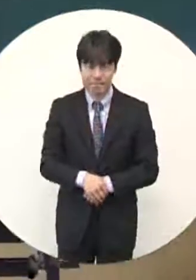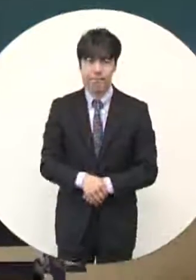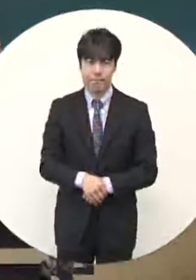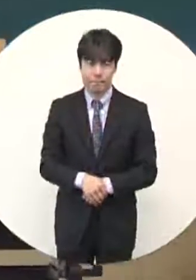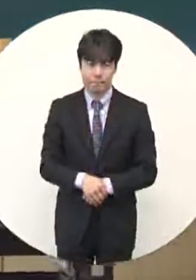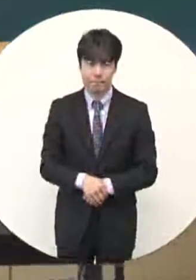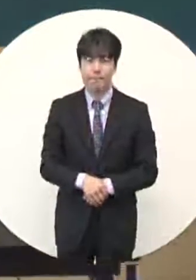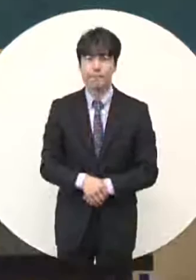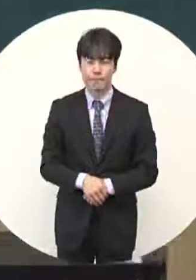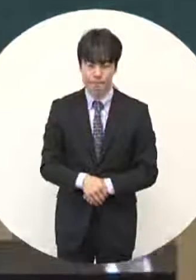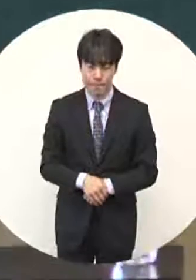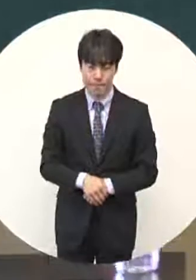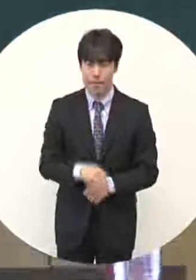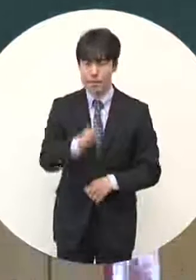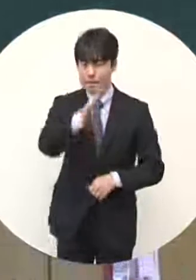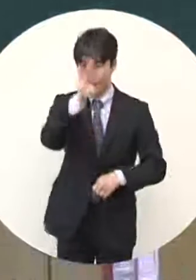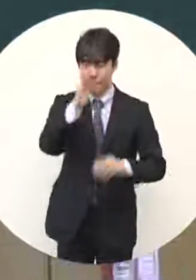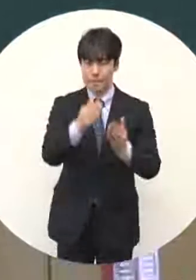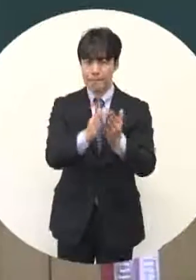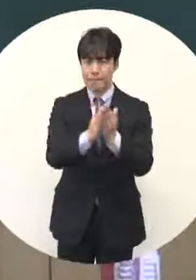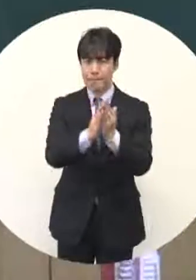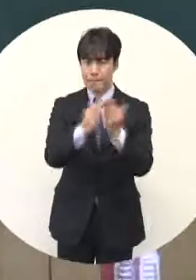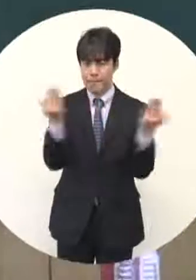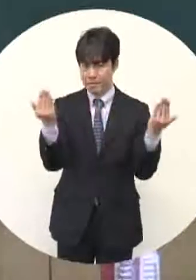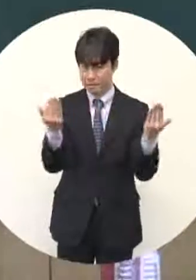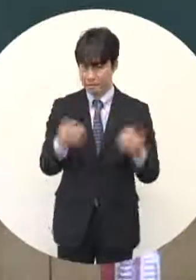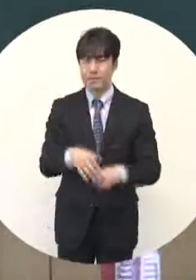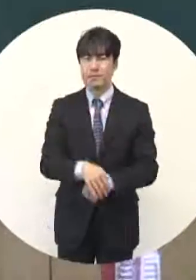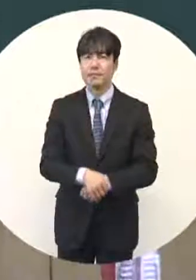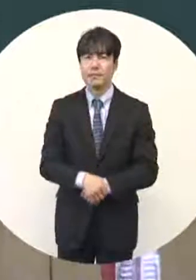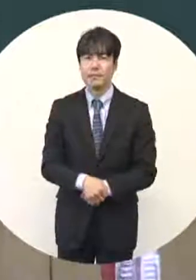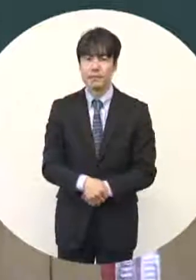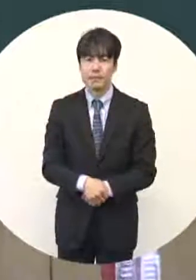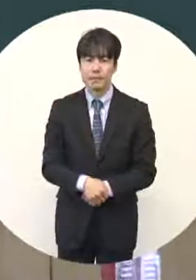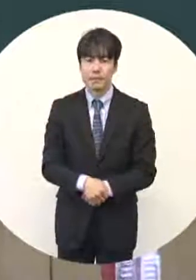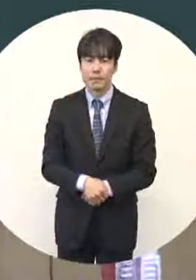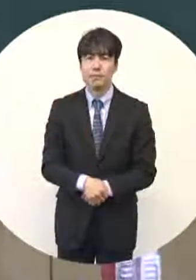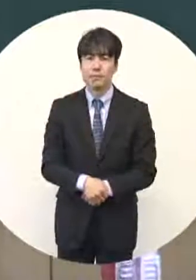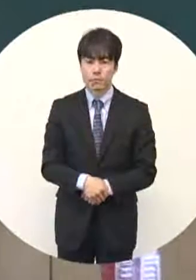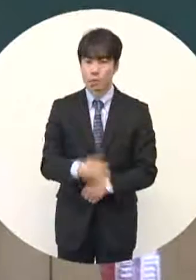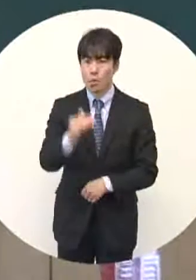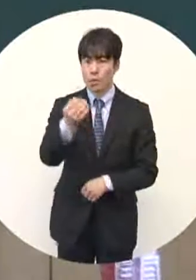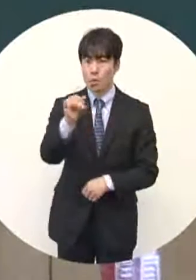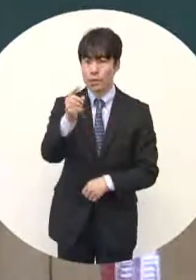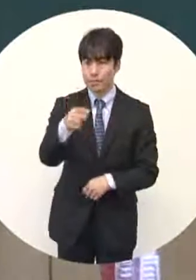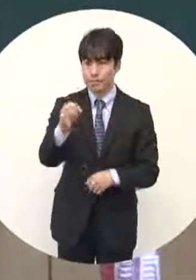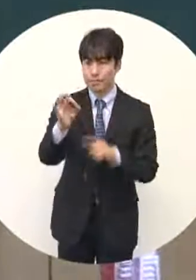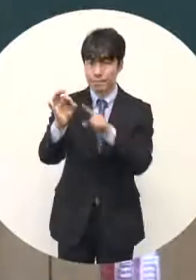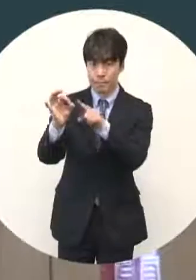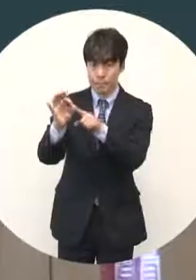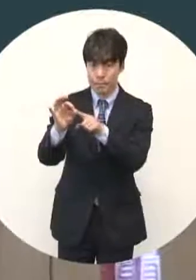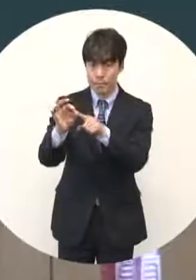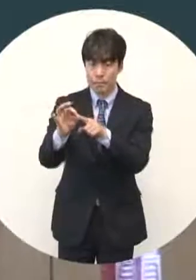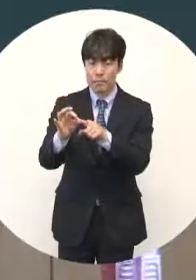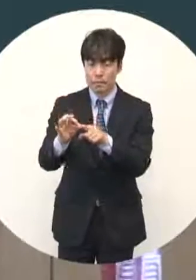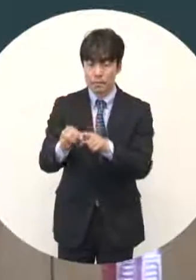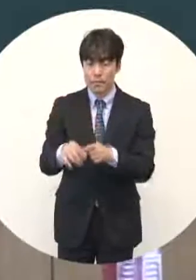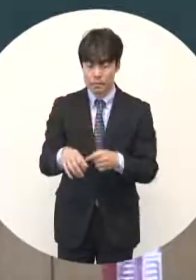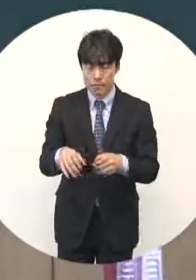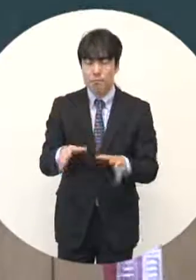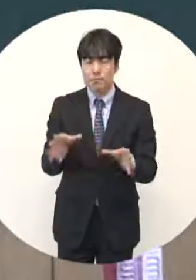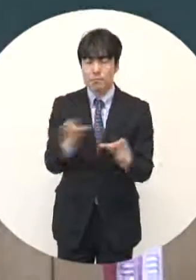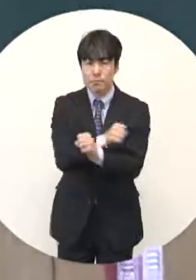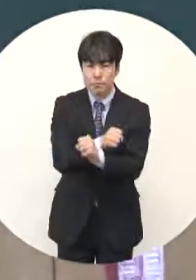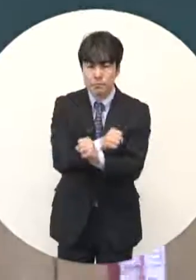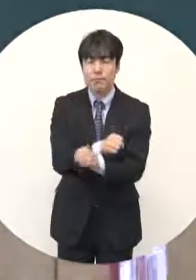そしていよいよ始まったサイエンスショー。 このご縁がね、一瞬でなくなっちゃう。